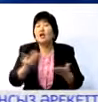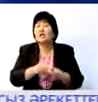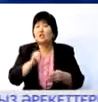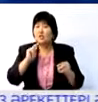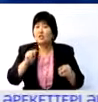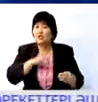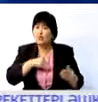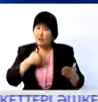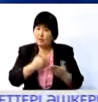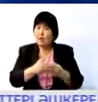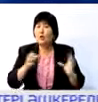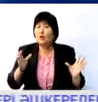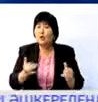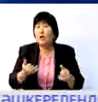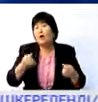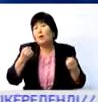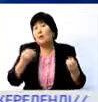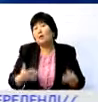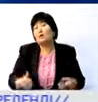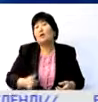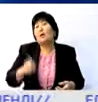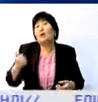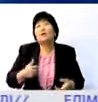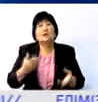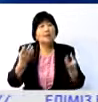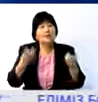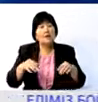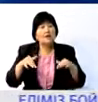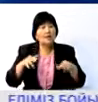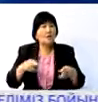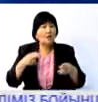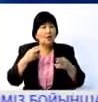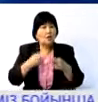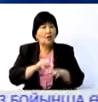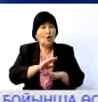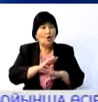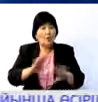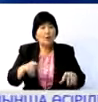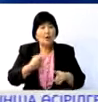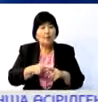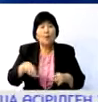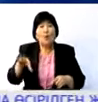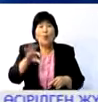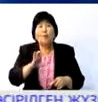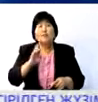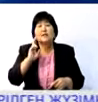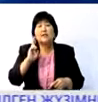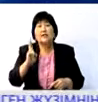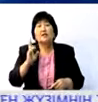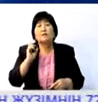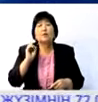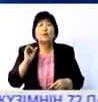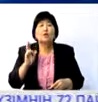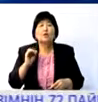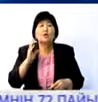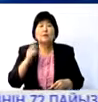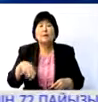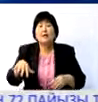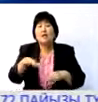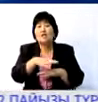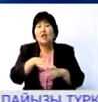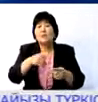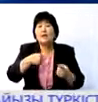еңбегімен көрсетсін. Ал құр өргеудемен жүрген болса, онда тірлікке тұсау болмасын. Бұл облыс әкімі Қырымбек Көшербаевтың жаппай кәсіпкерлікті